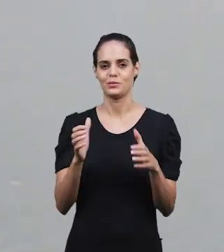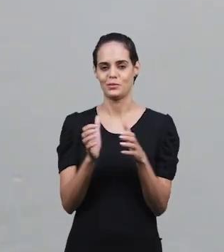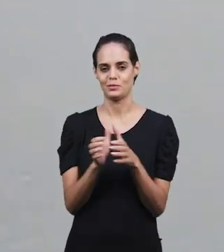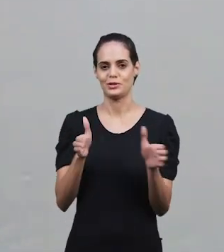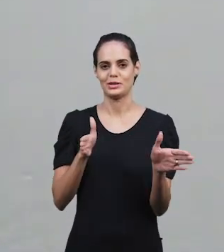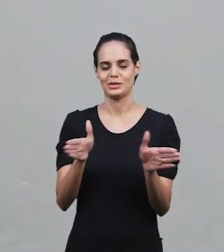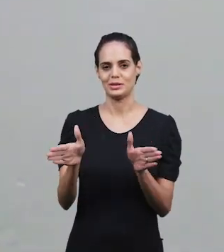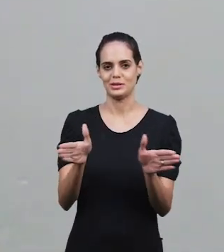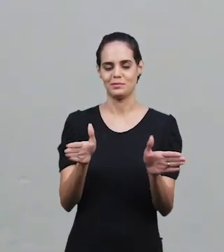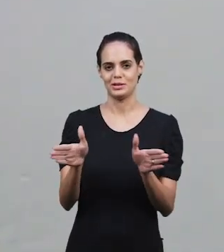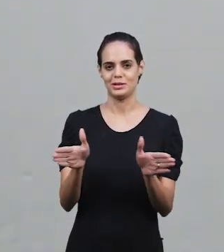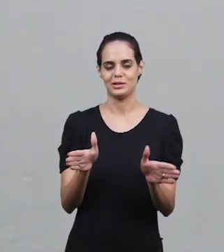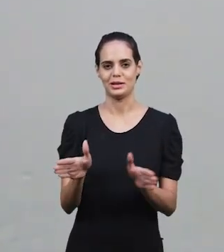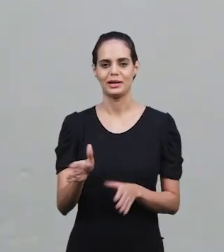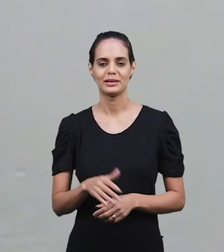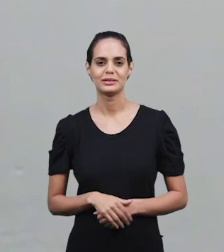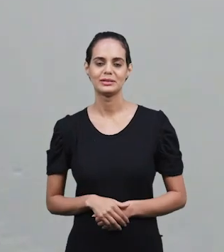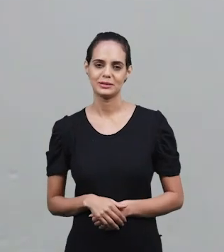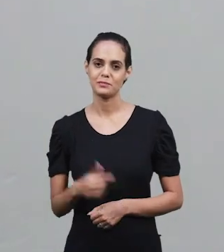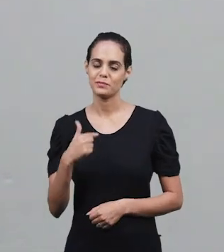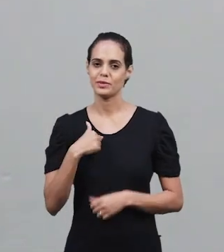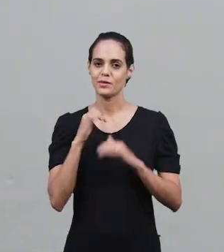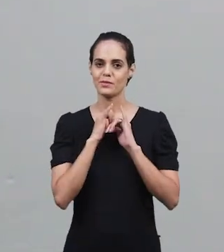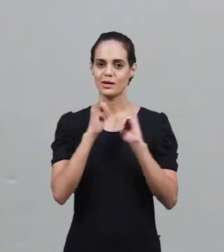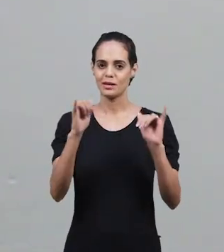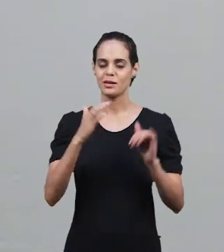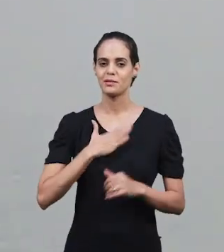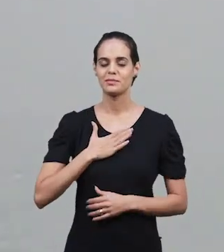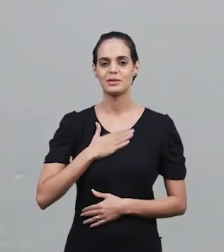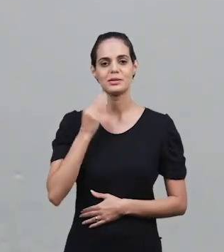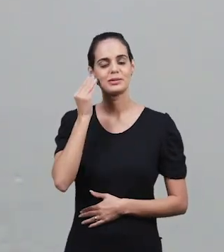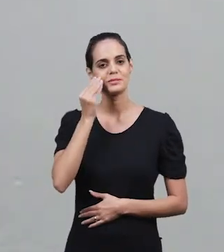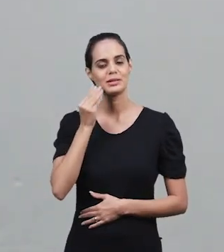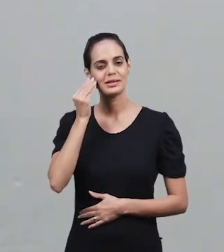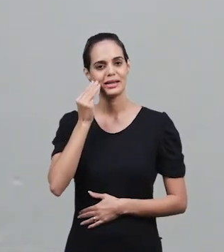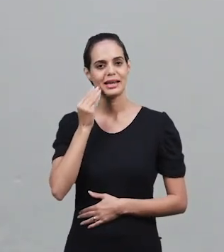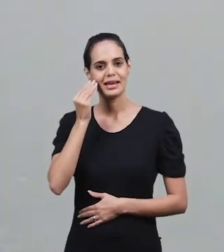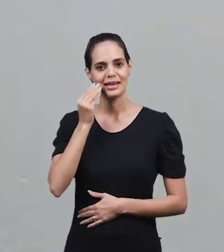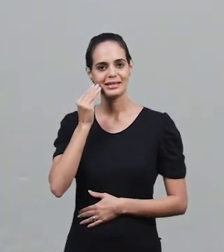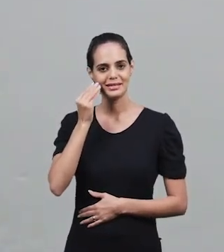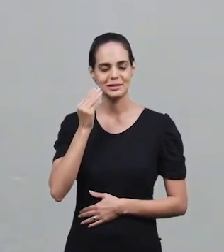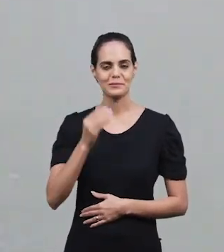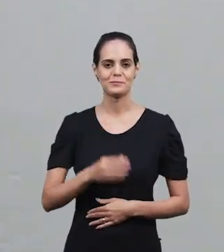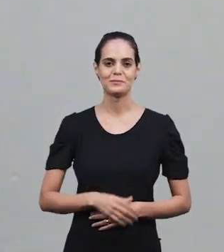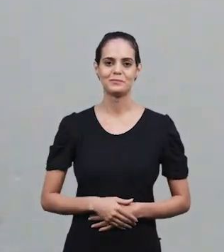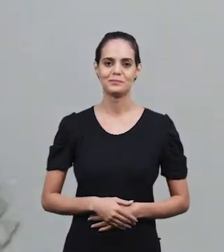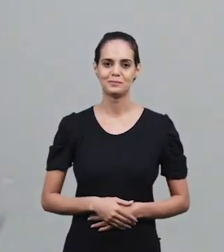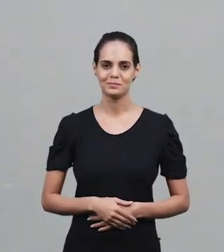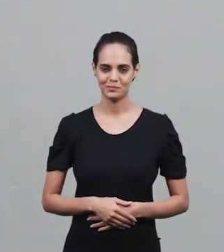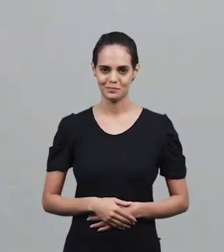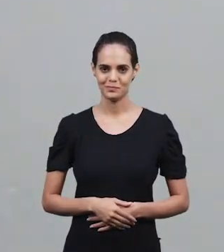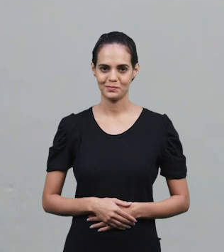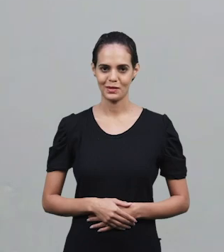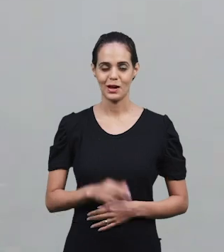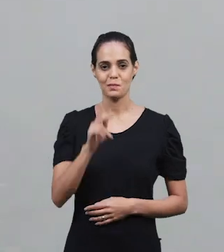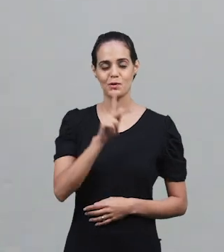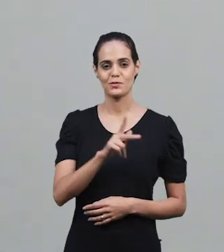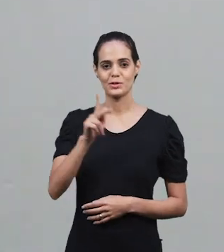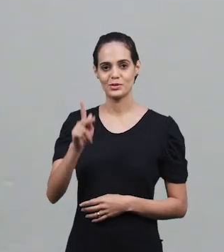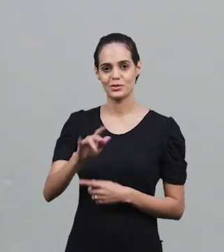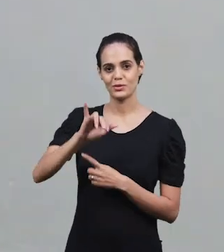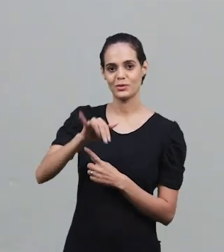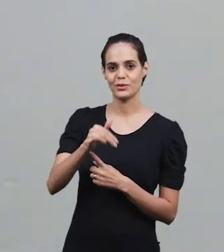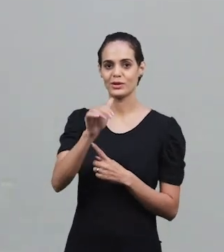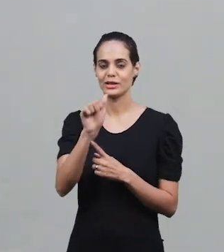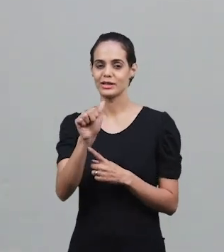groupe d'accessibilité et je veux raconter mon expérience sur le volet Parfaite louange. Avec